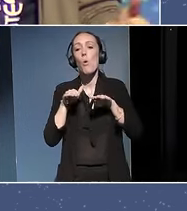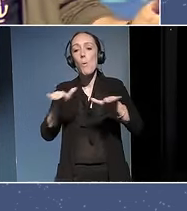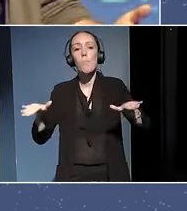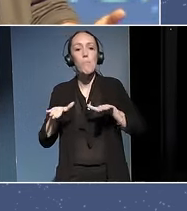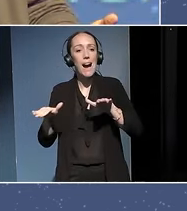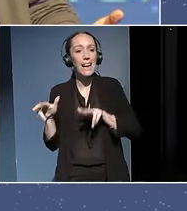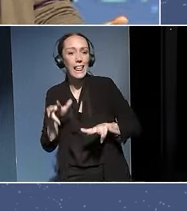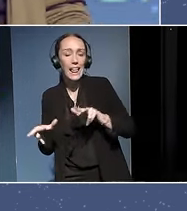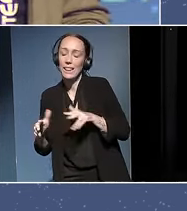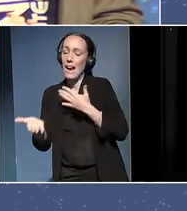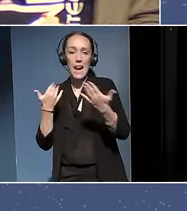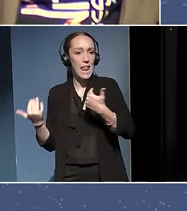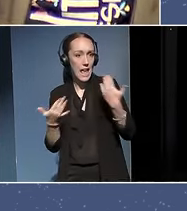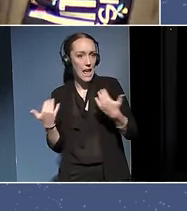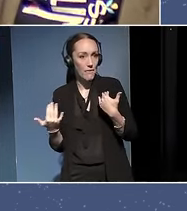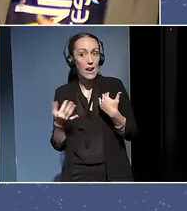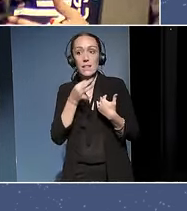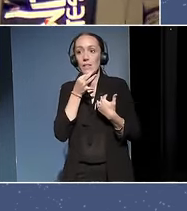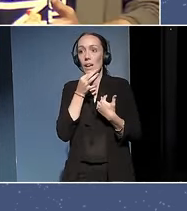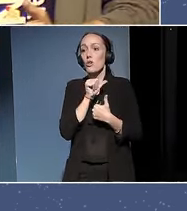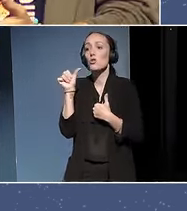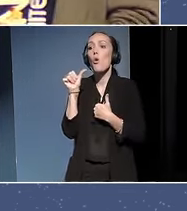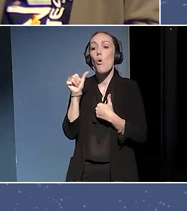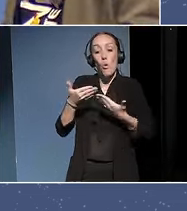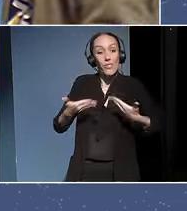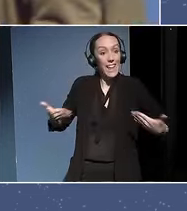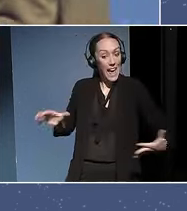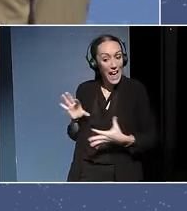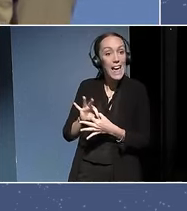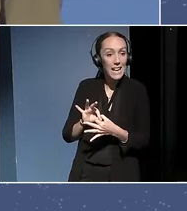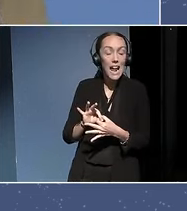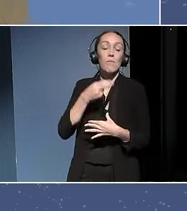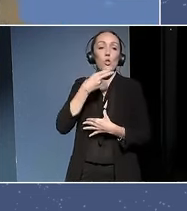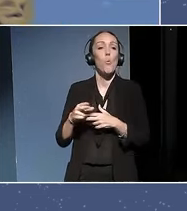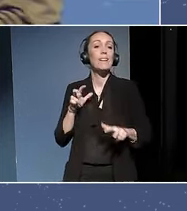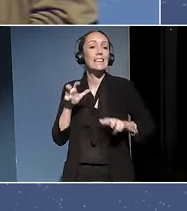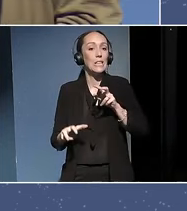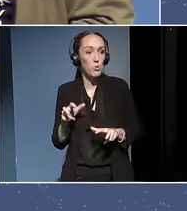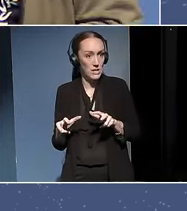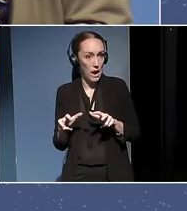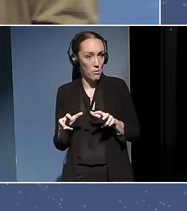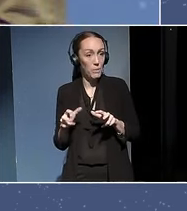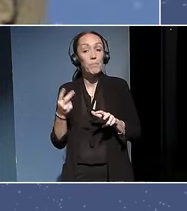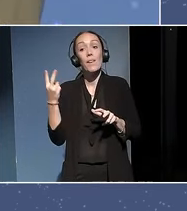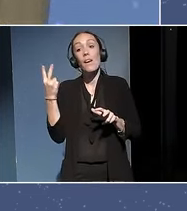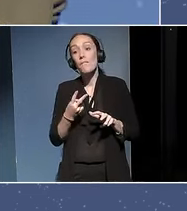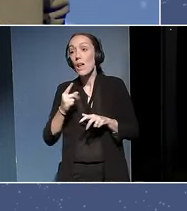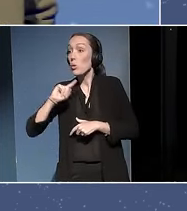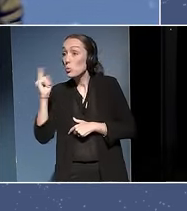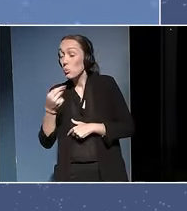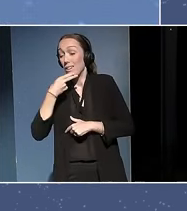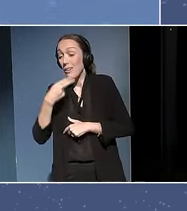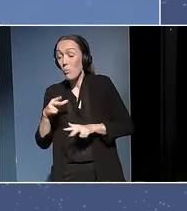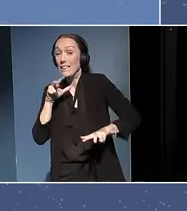rimangono Come dicevamo i rettili terrestri Ma di questi Appunto non tutti tutti possono essere considerati dinosauri perché se andiamo a